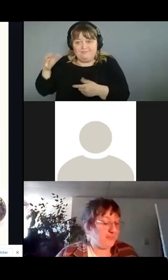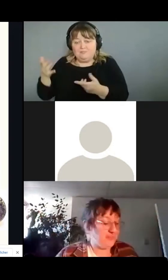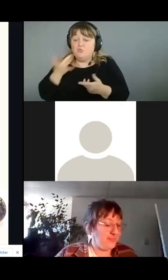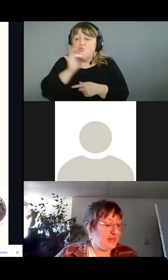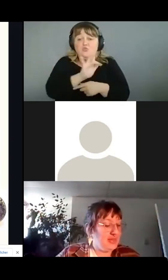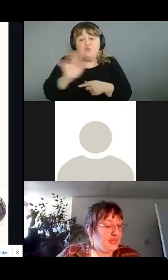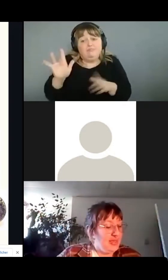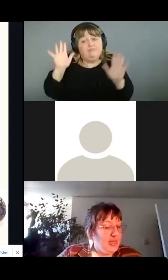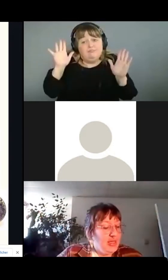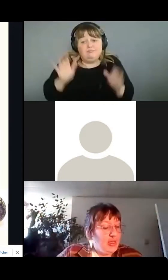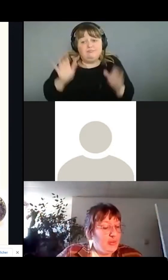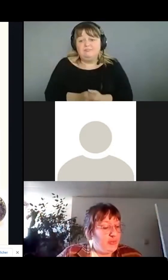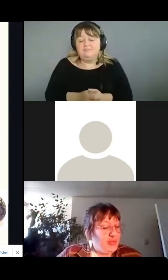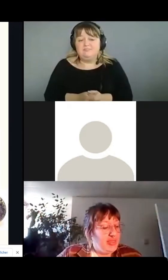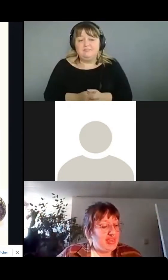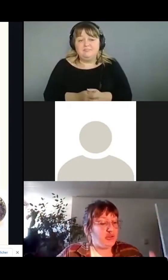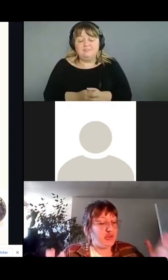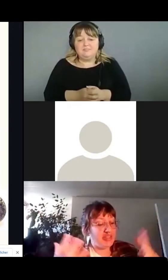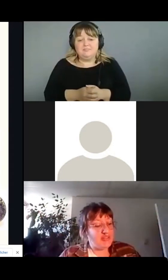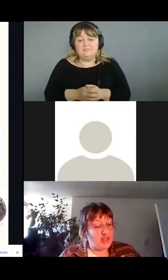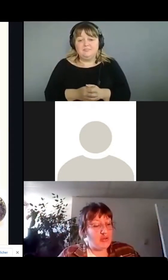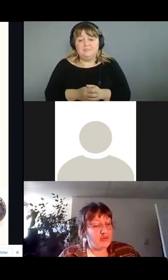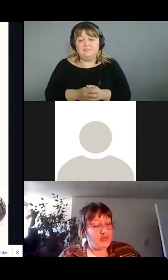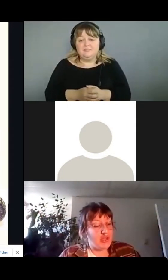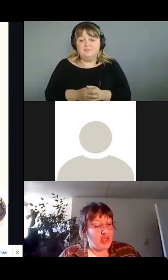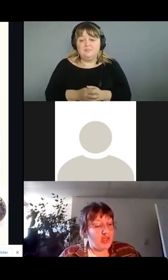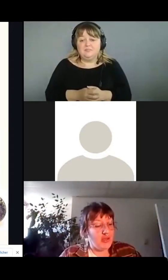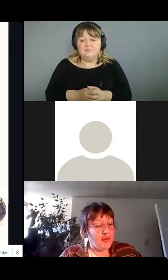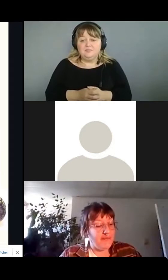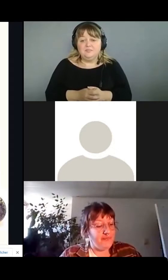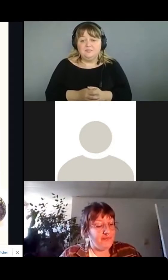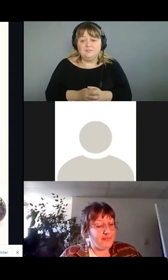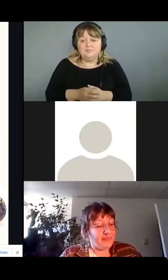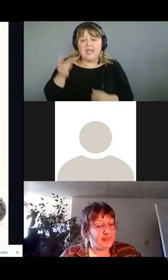choisir. Puis, la durée des semences,